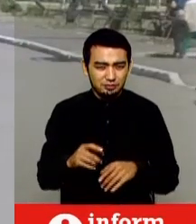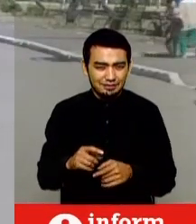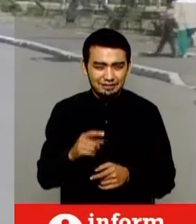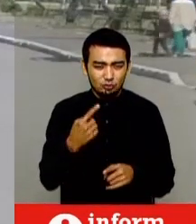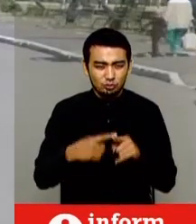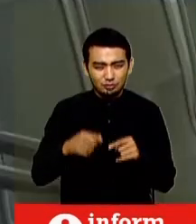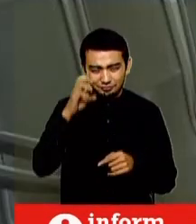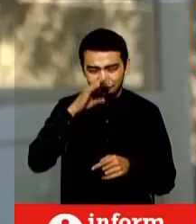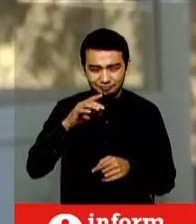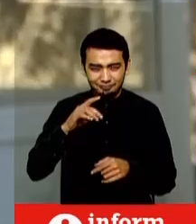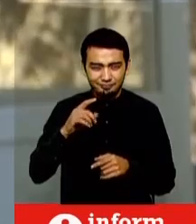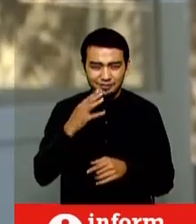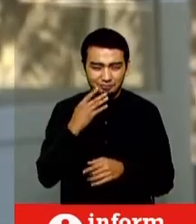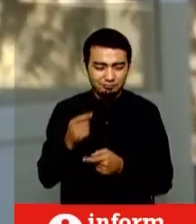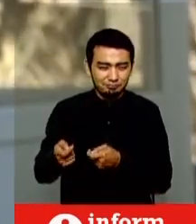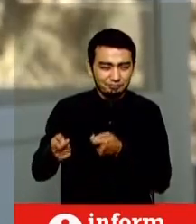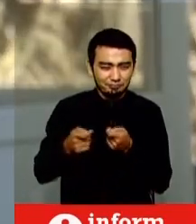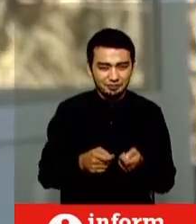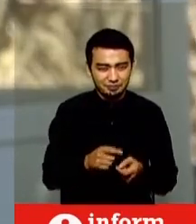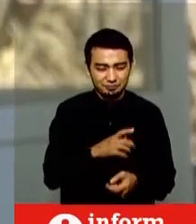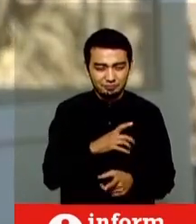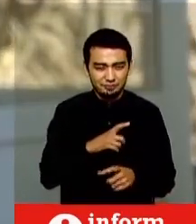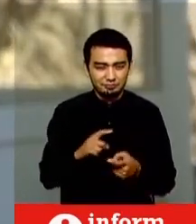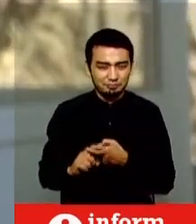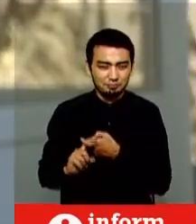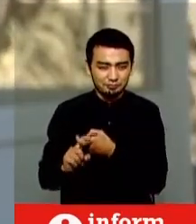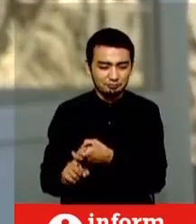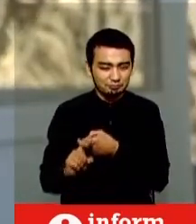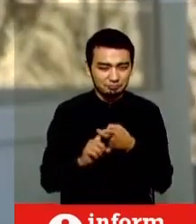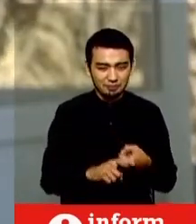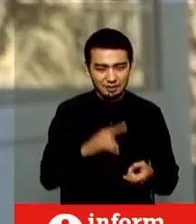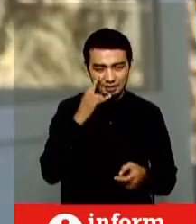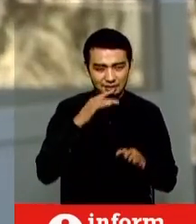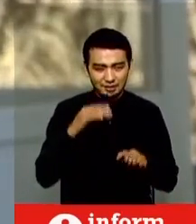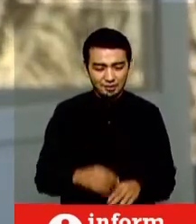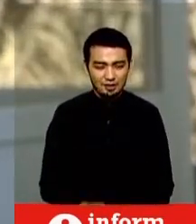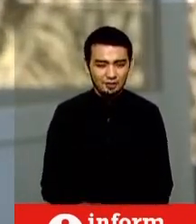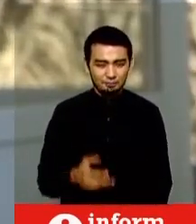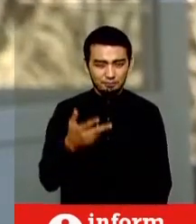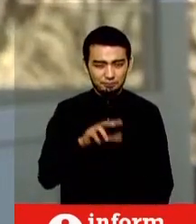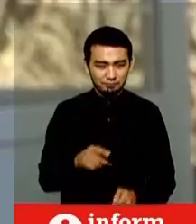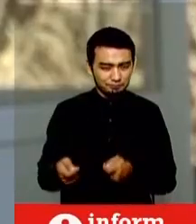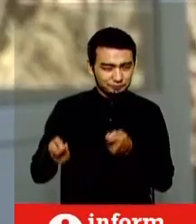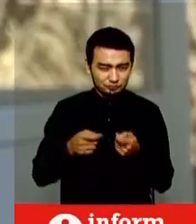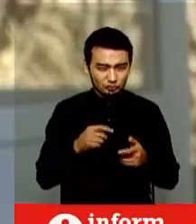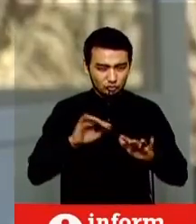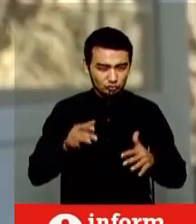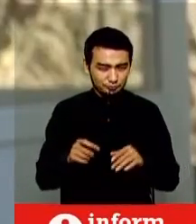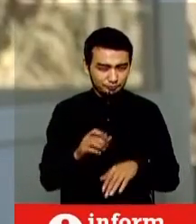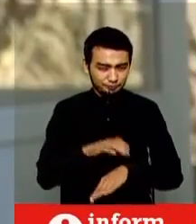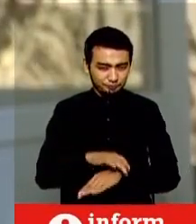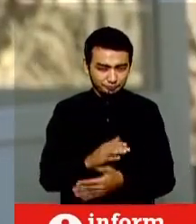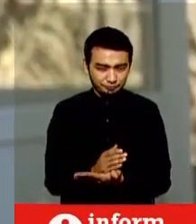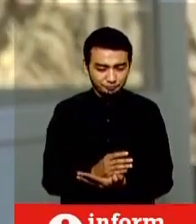границы. Среди подтвержденных случаев кори зарегистрировано 3 завозных случая из